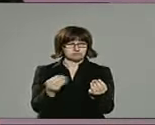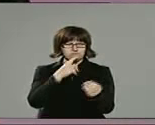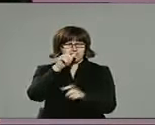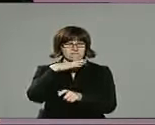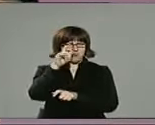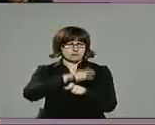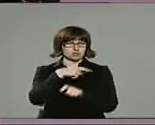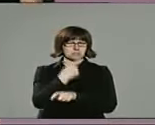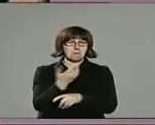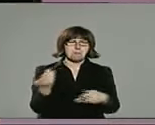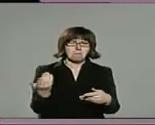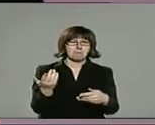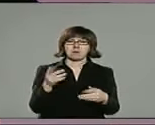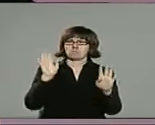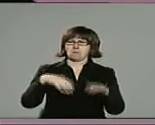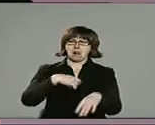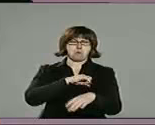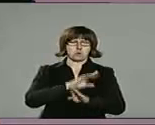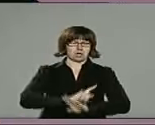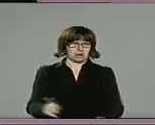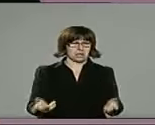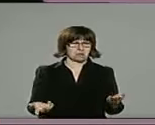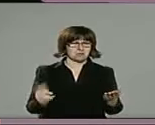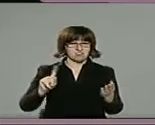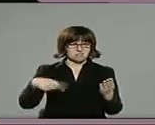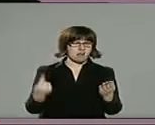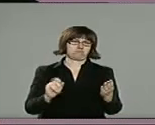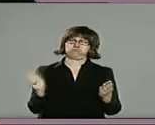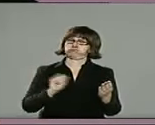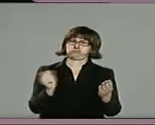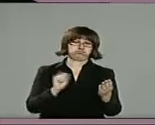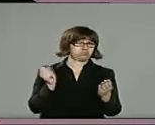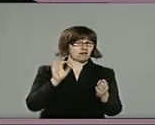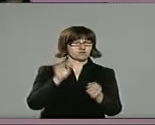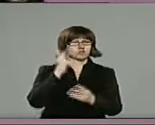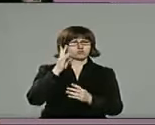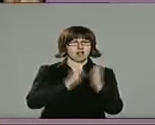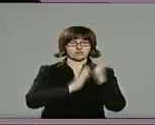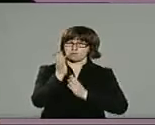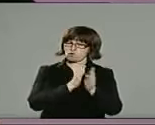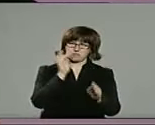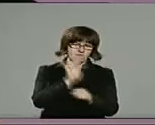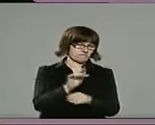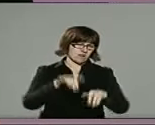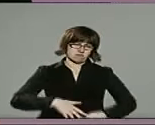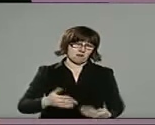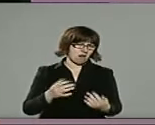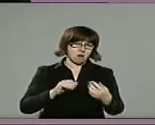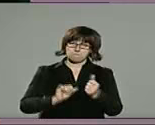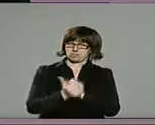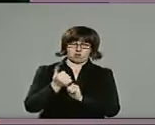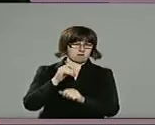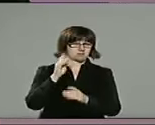mehr Menschen sagen, bringt doch sowieso nichts, dann ist das der größte Feind der Sozialdemokratie, ich behaupte, der größte Feind